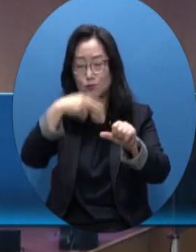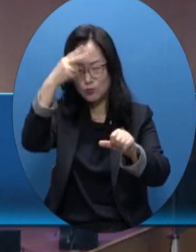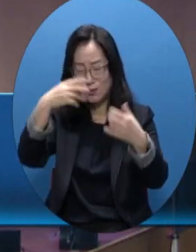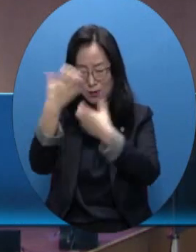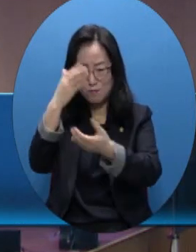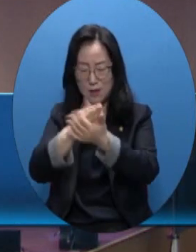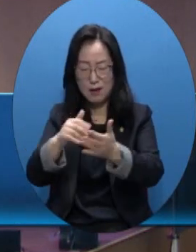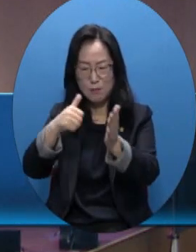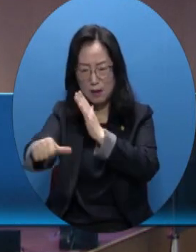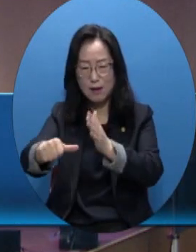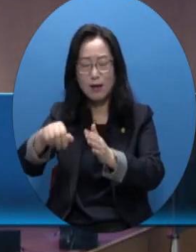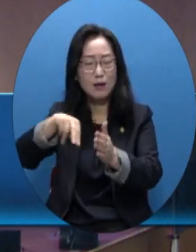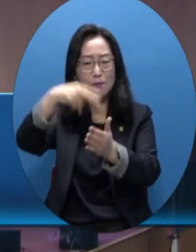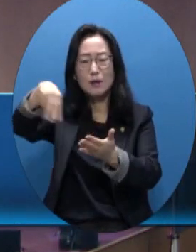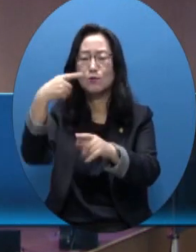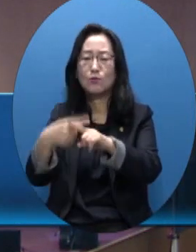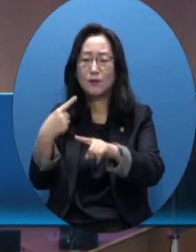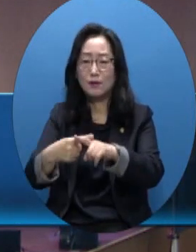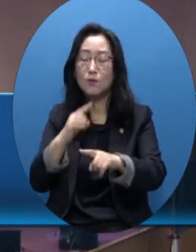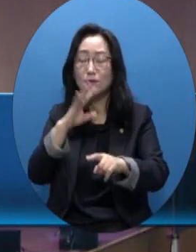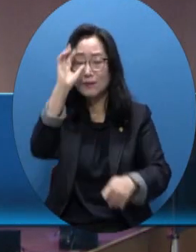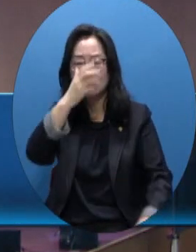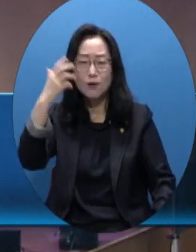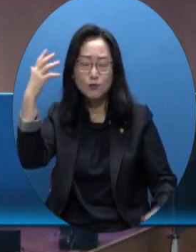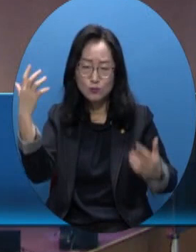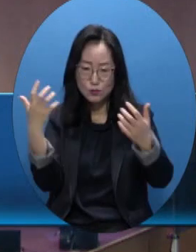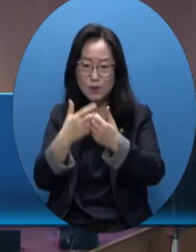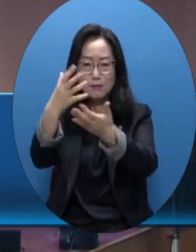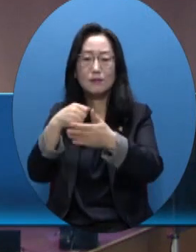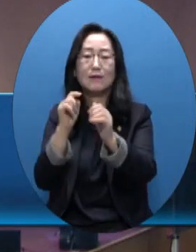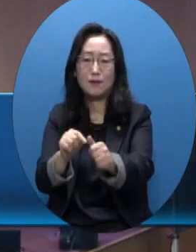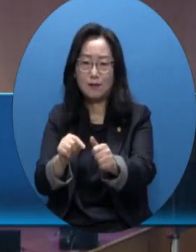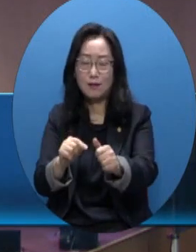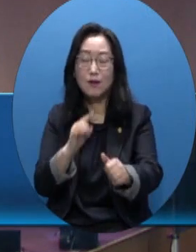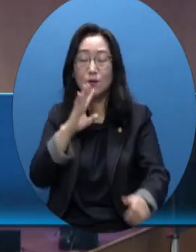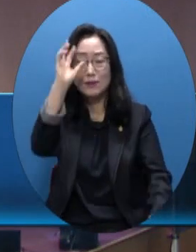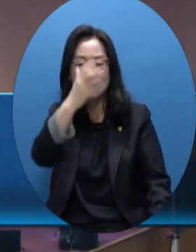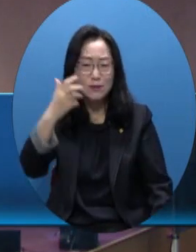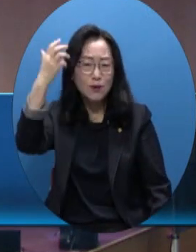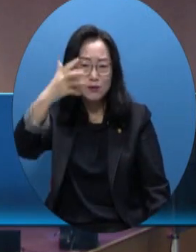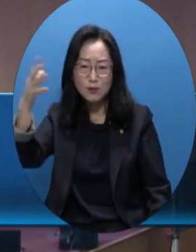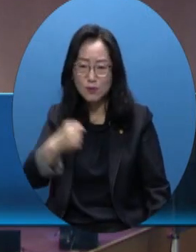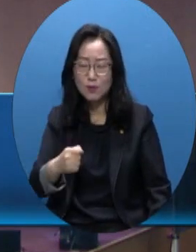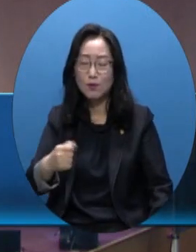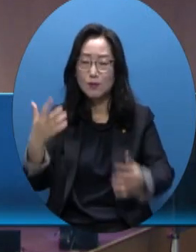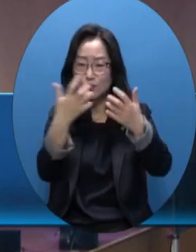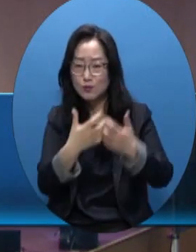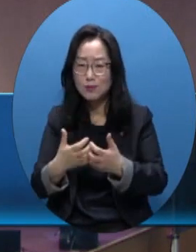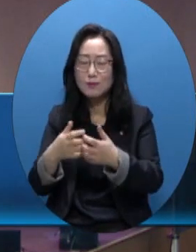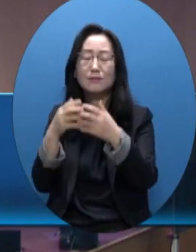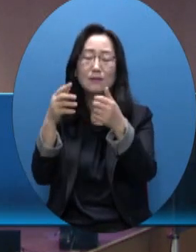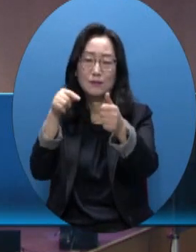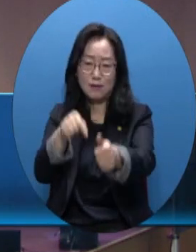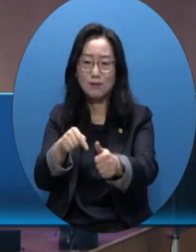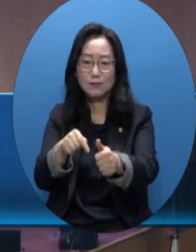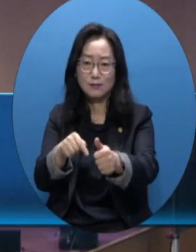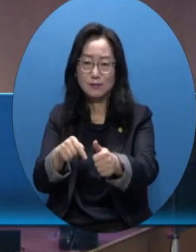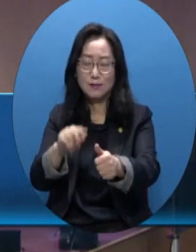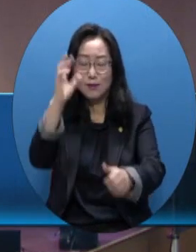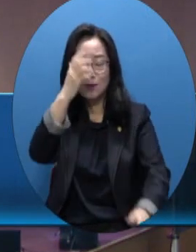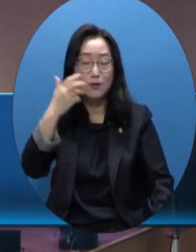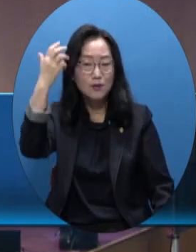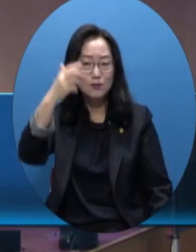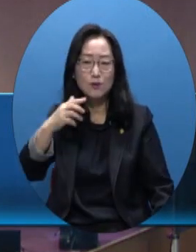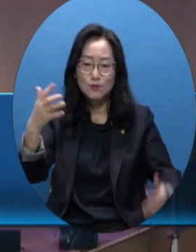것이 오직 승려로 충만함을 받으라 오직 성령으로 충만함을 받으라 오직